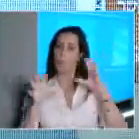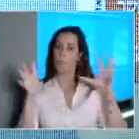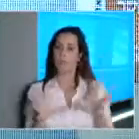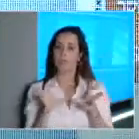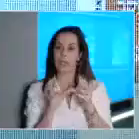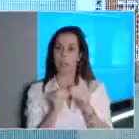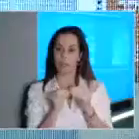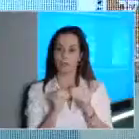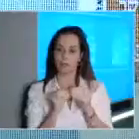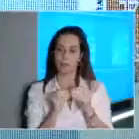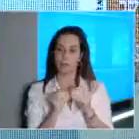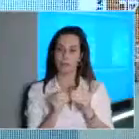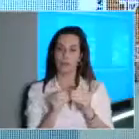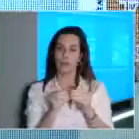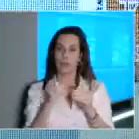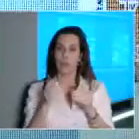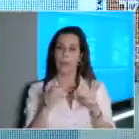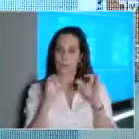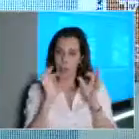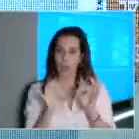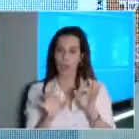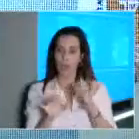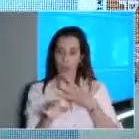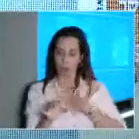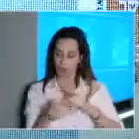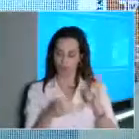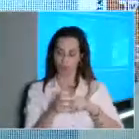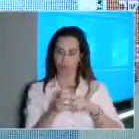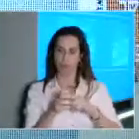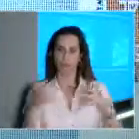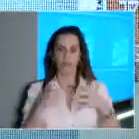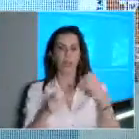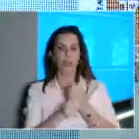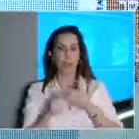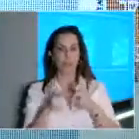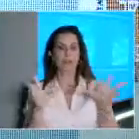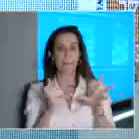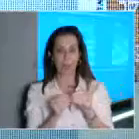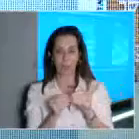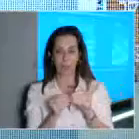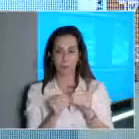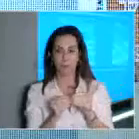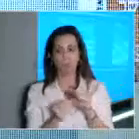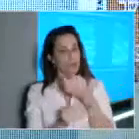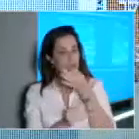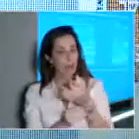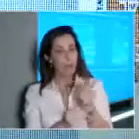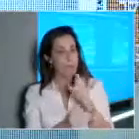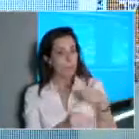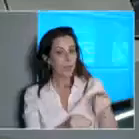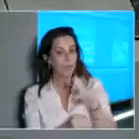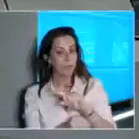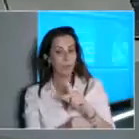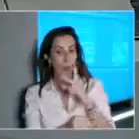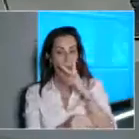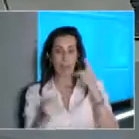משותפת בבחירות. זה לא רק ששוקלים, הם ממש ככה במגעים די מתקדמים לאיחוד ביניהם. ושאלה, מי מכם לא